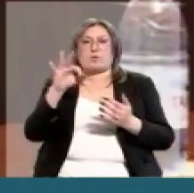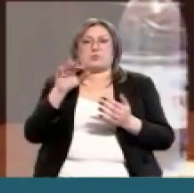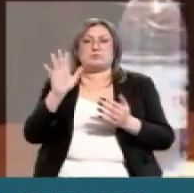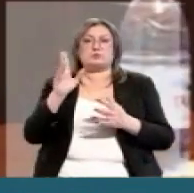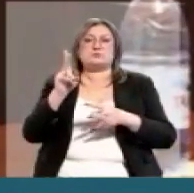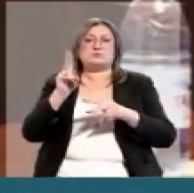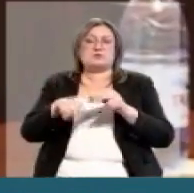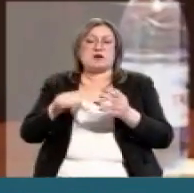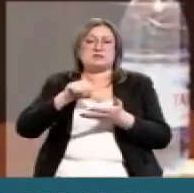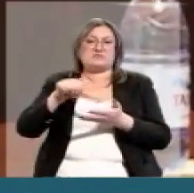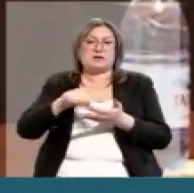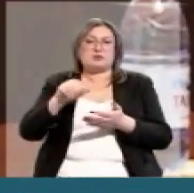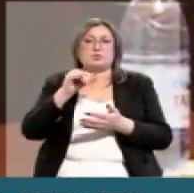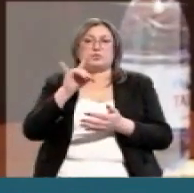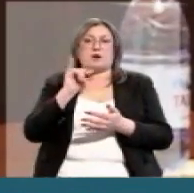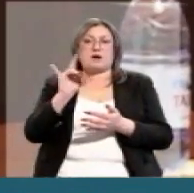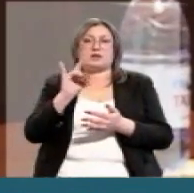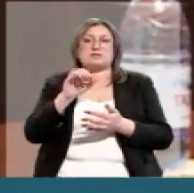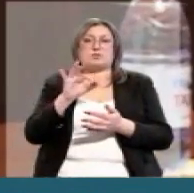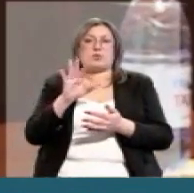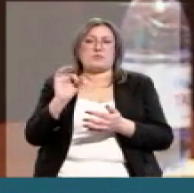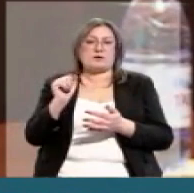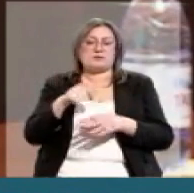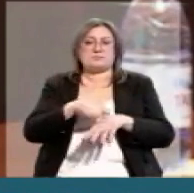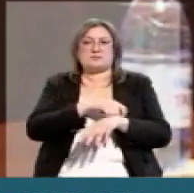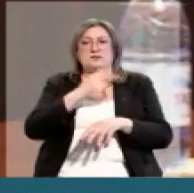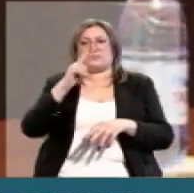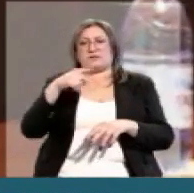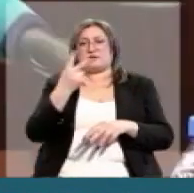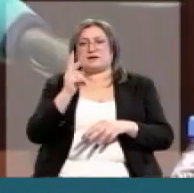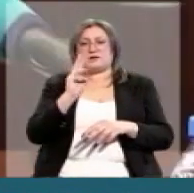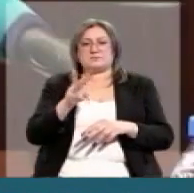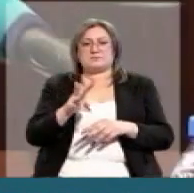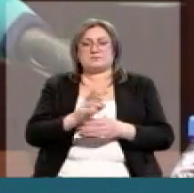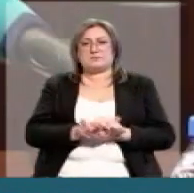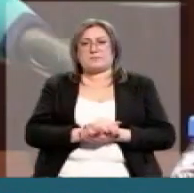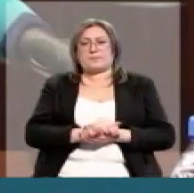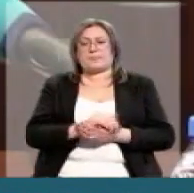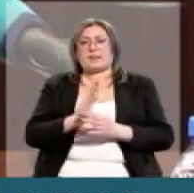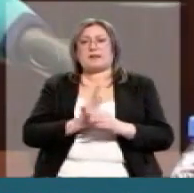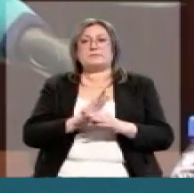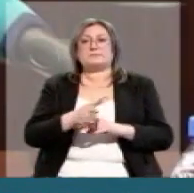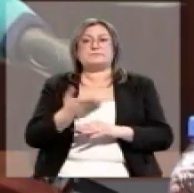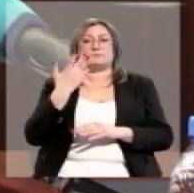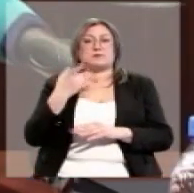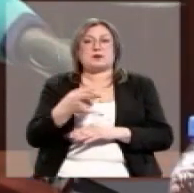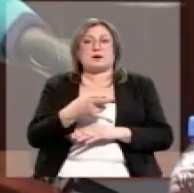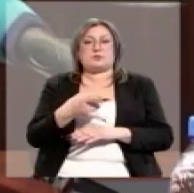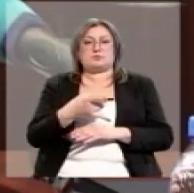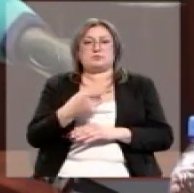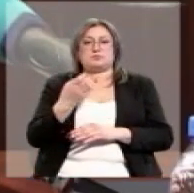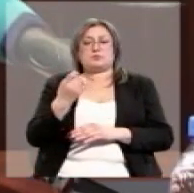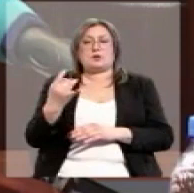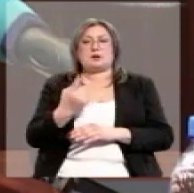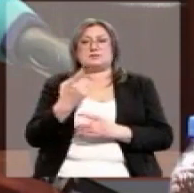завершено асфальтирование улицы Турара Рыскулова общей протяженностью 2,2 километра. При посещении районов, еще